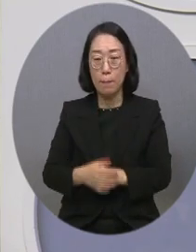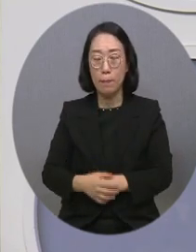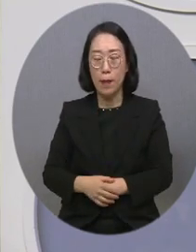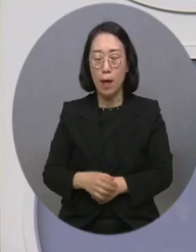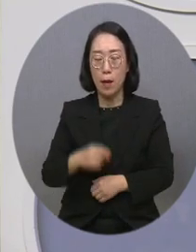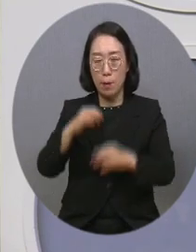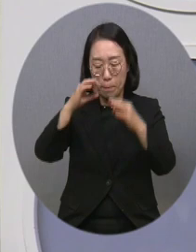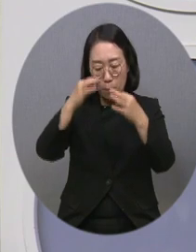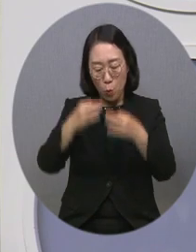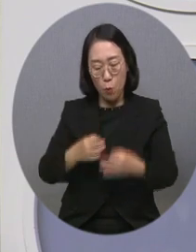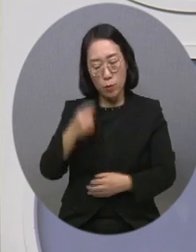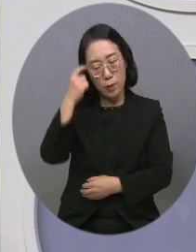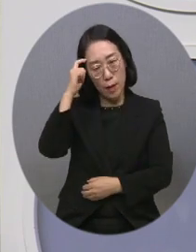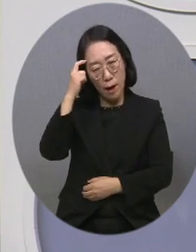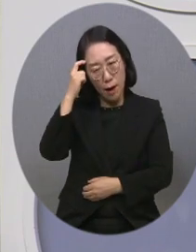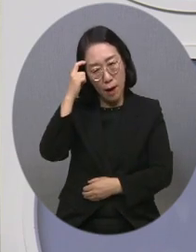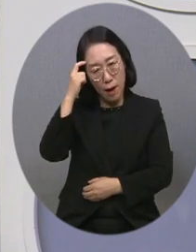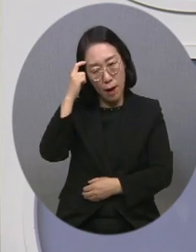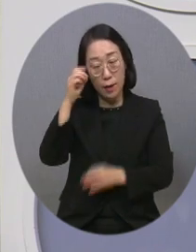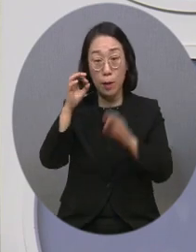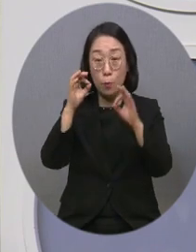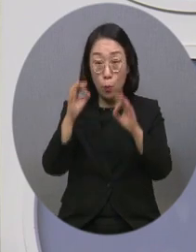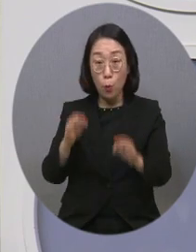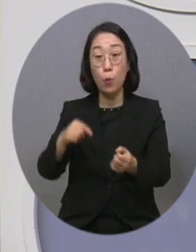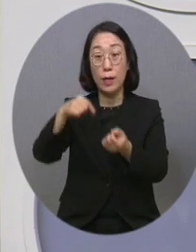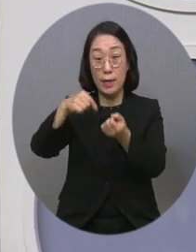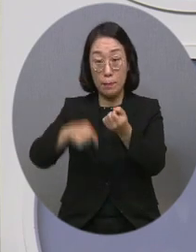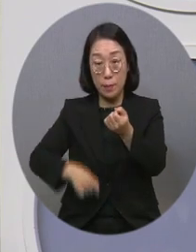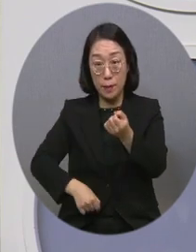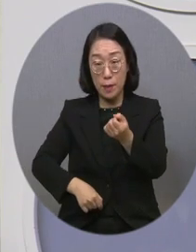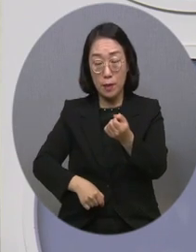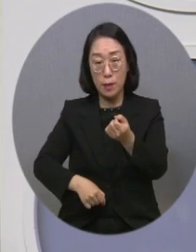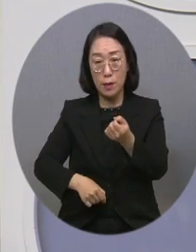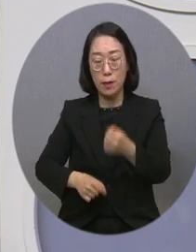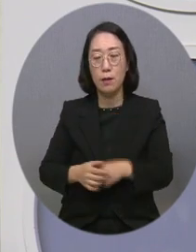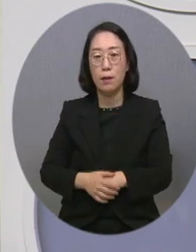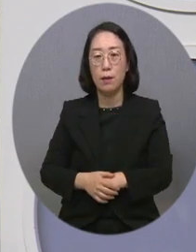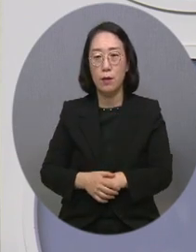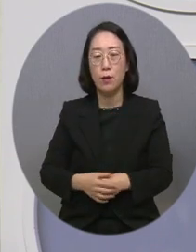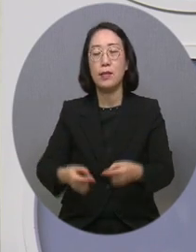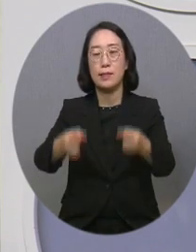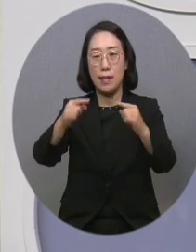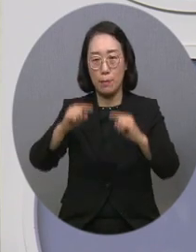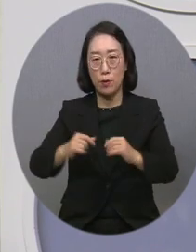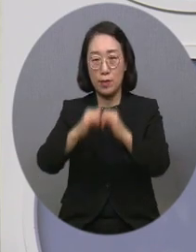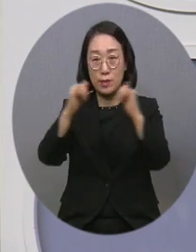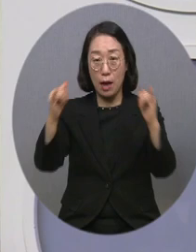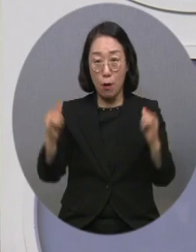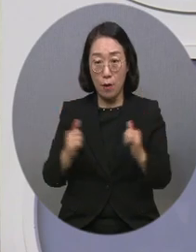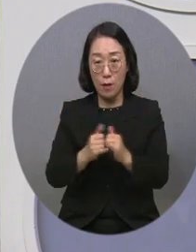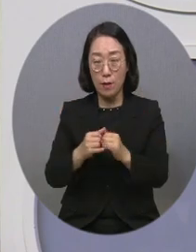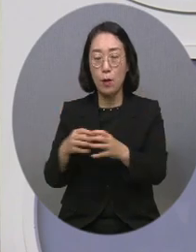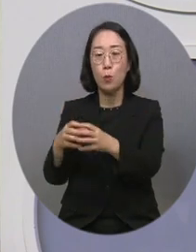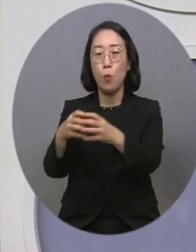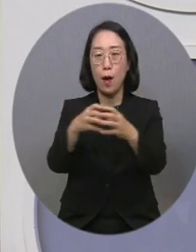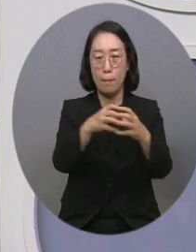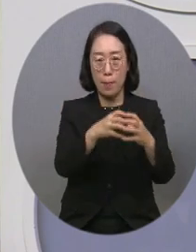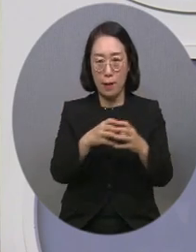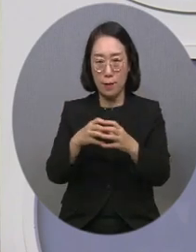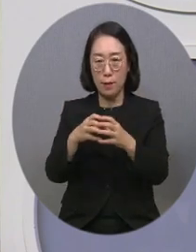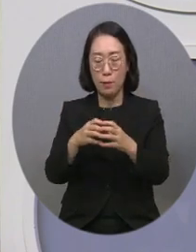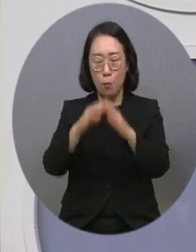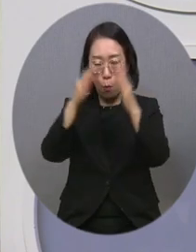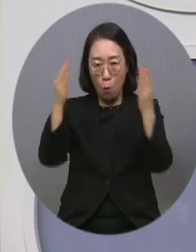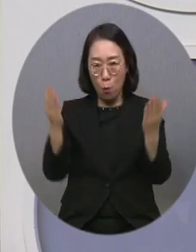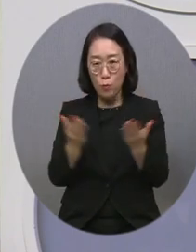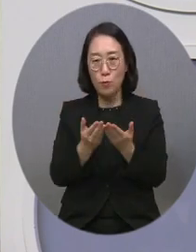성찰하는 시간, 한번 되돌아보는 시간을 가지면서 기부 문화에 함께 동참해서 우리 사회를 통합해 가는데 모두